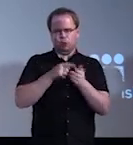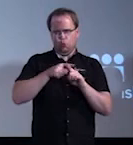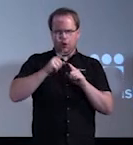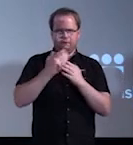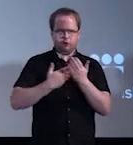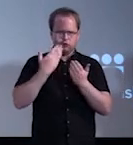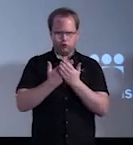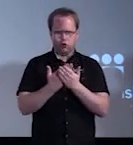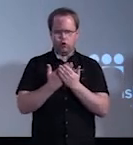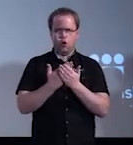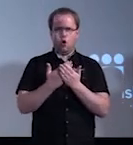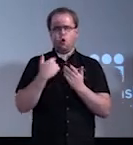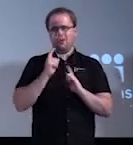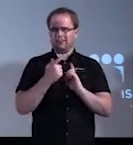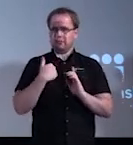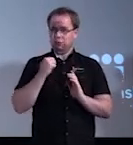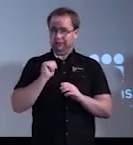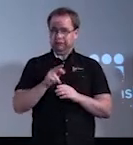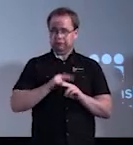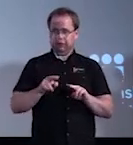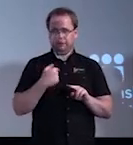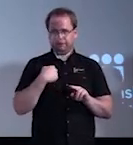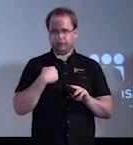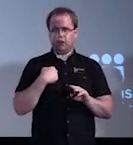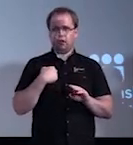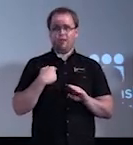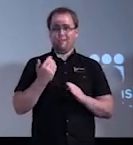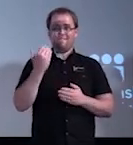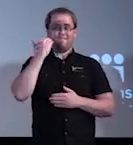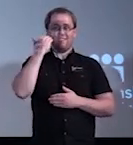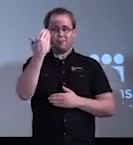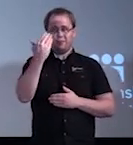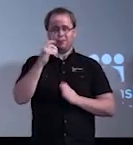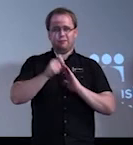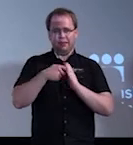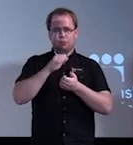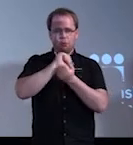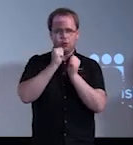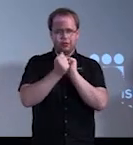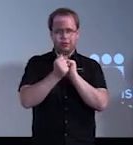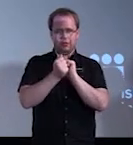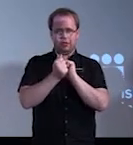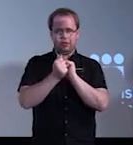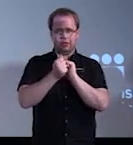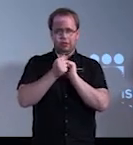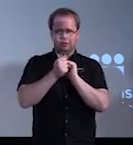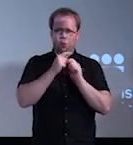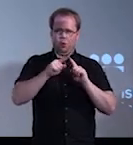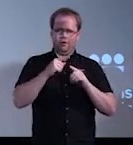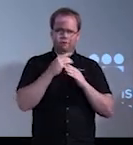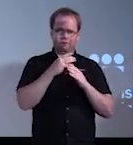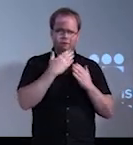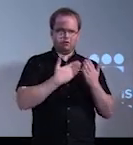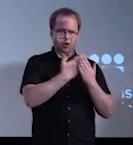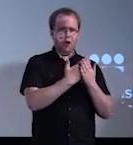Och jag kanske måste erkänna att det där med framtidens filmpolitik utav de här olika förslagen, vad är det som